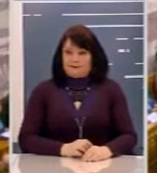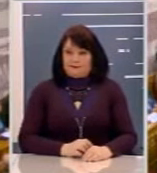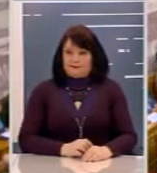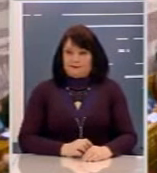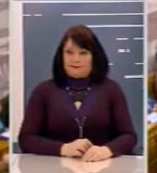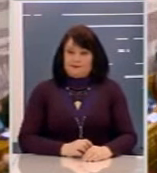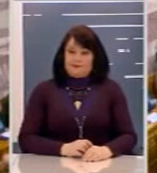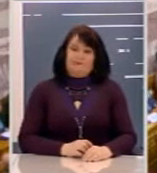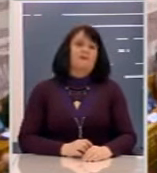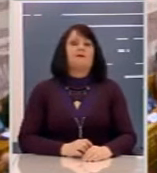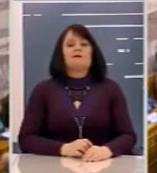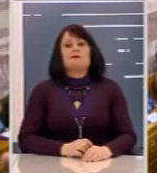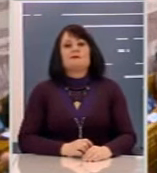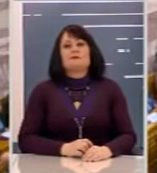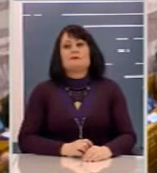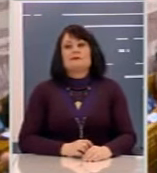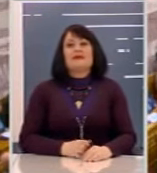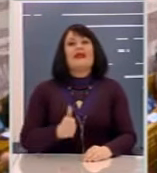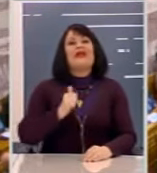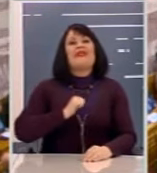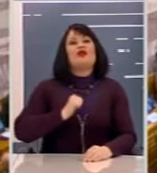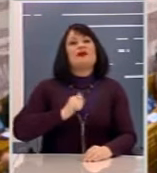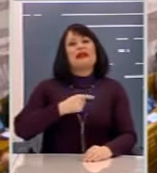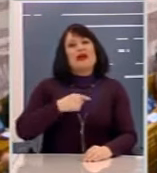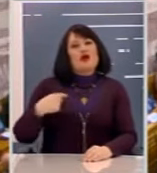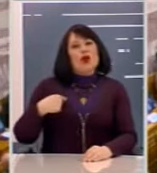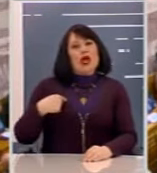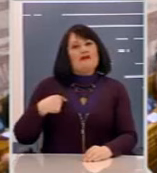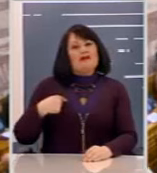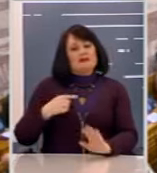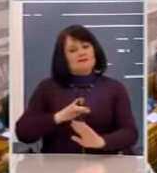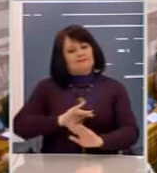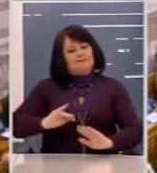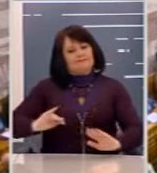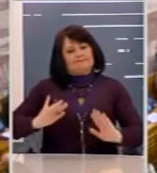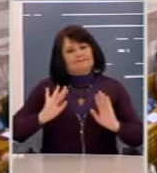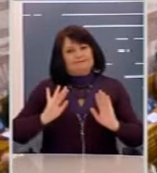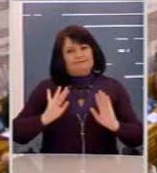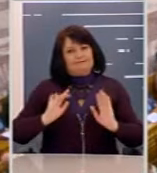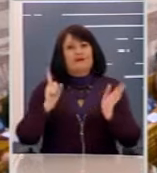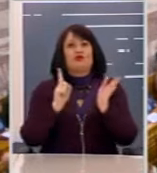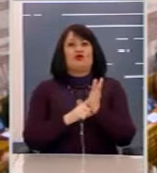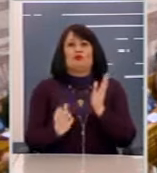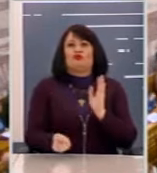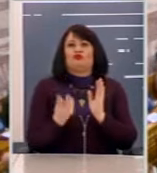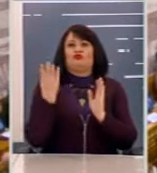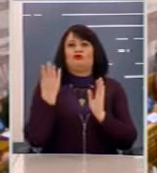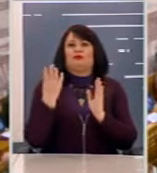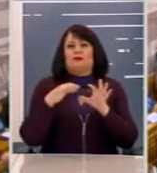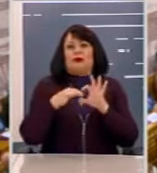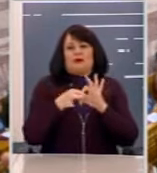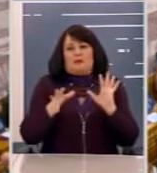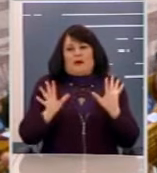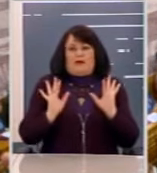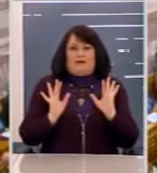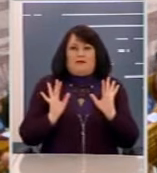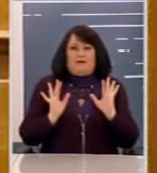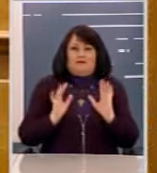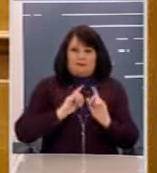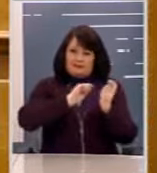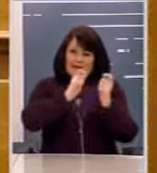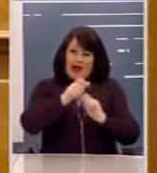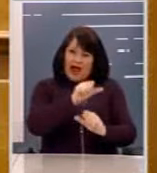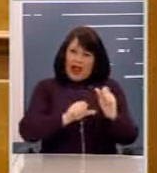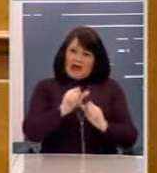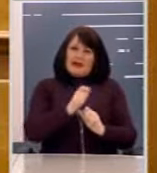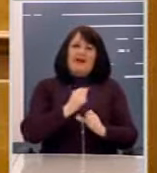Απεξάρτηση από τις ιδιωτικές εργολαβίες. Επίσης είναι θεσμική τομή αυτό. Αλλαγή στη φαρμακευτική